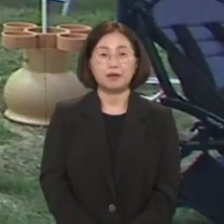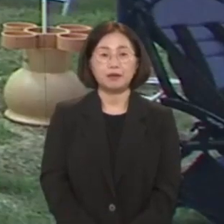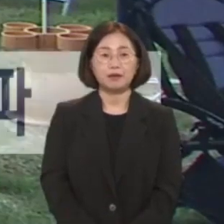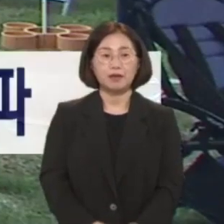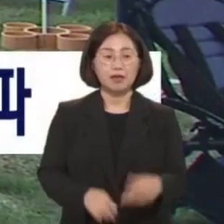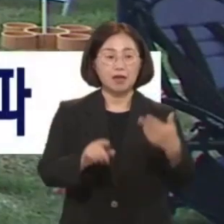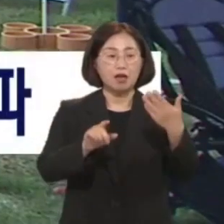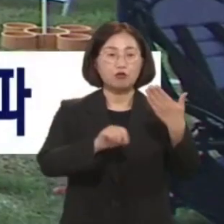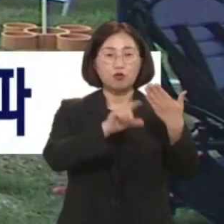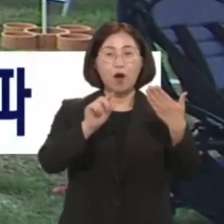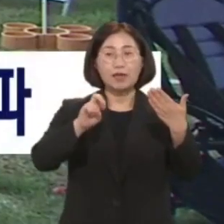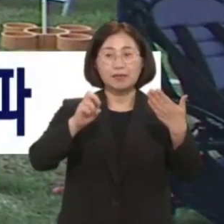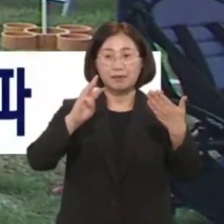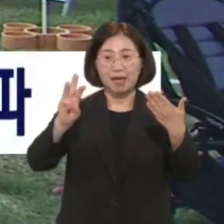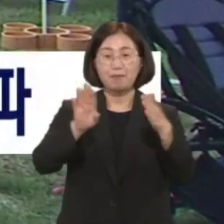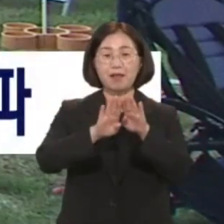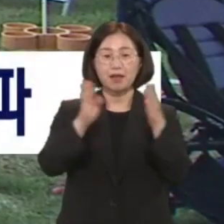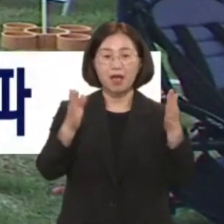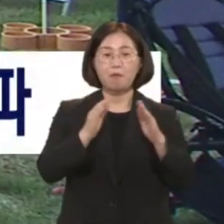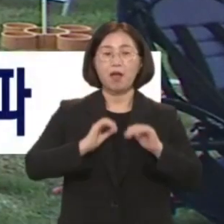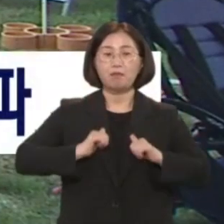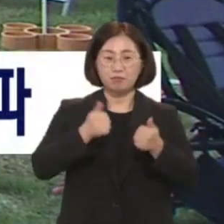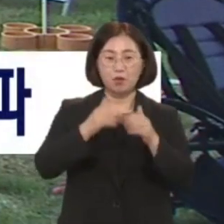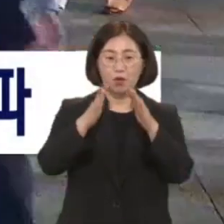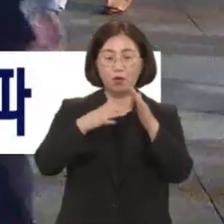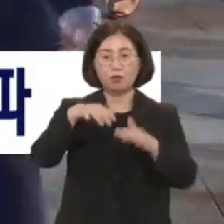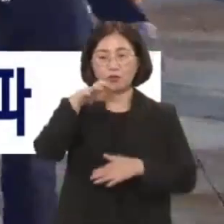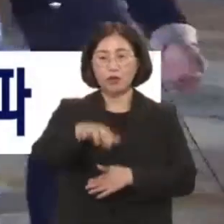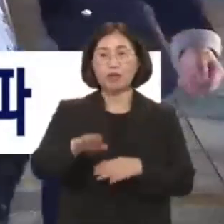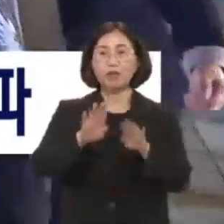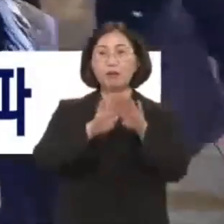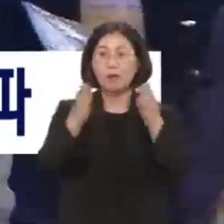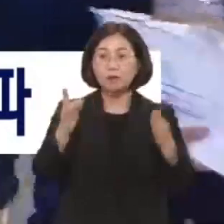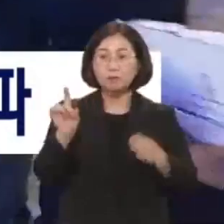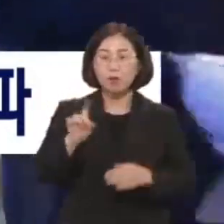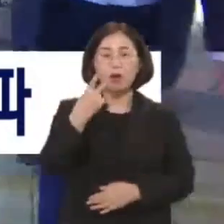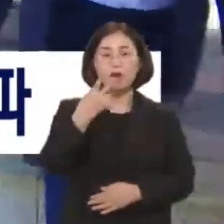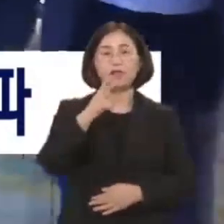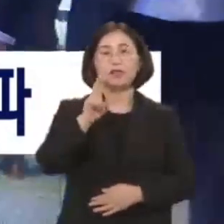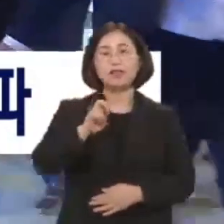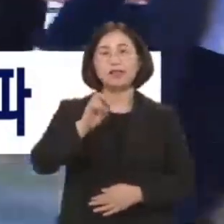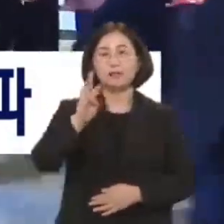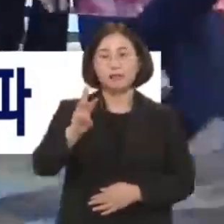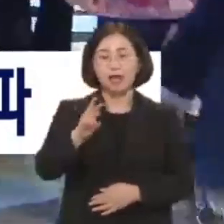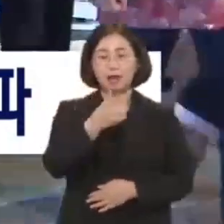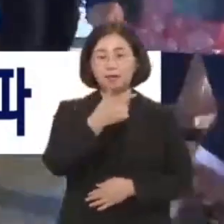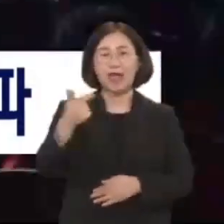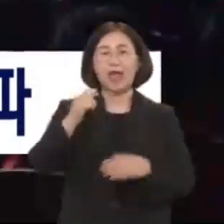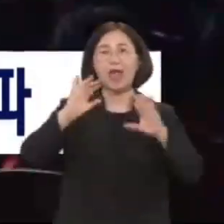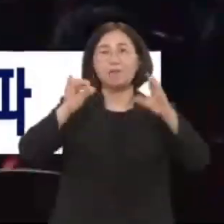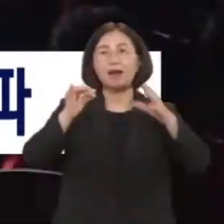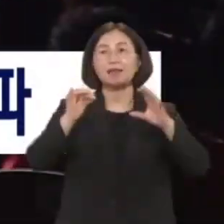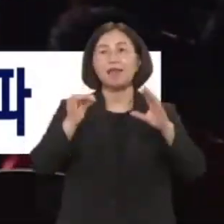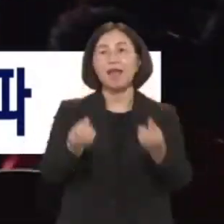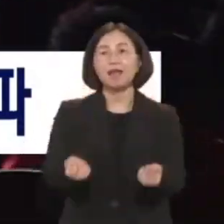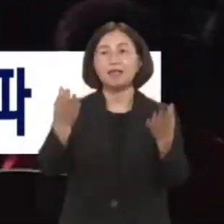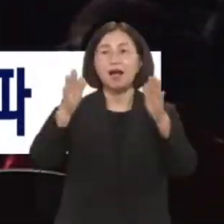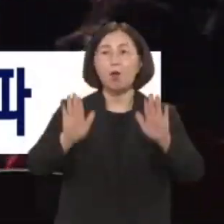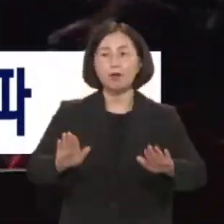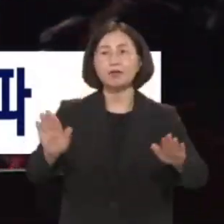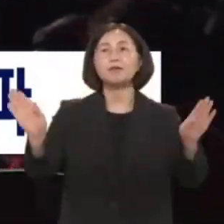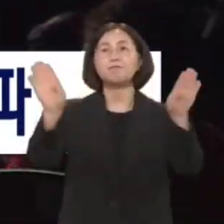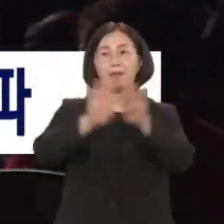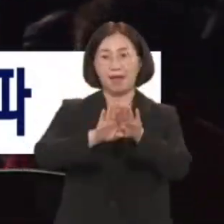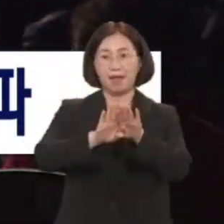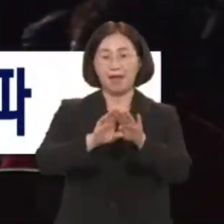지난달 23일 개막해 부여와 공주 일원에서 펼쳐졌던 2023 대백 재전이 오늘 폐막했습니다 이번